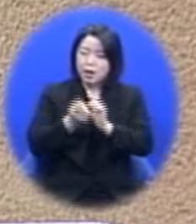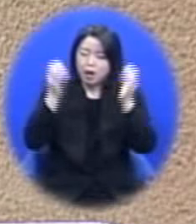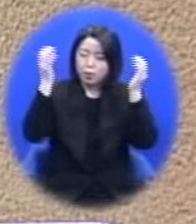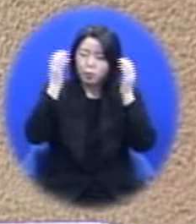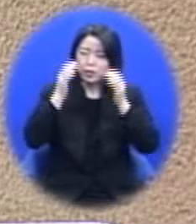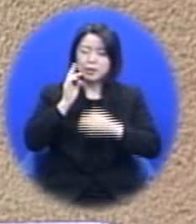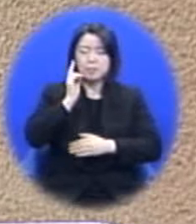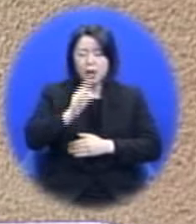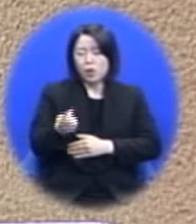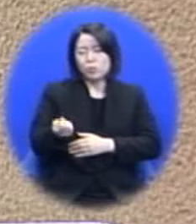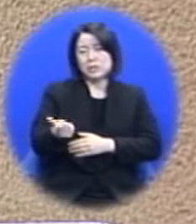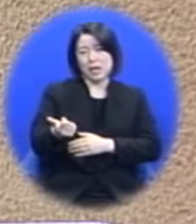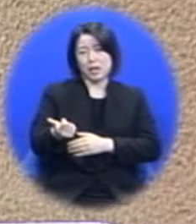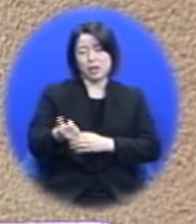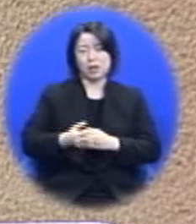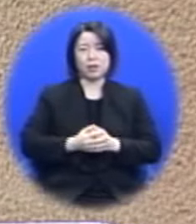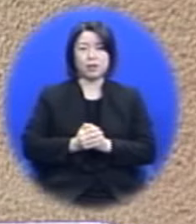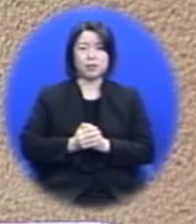아주 작은 것이더라고요.